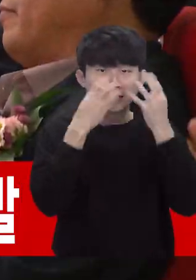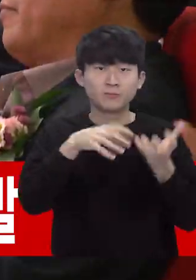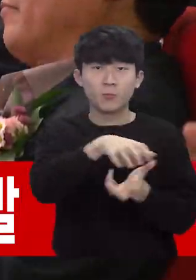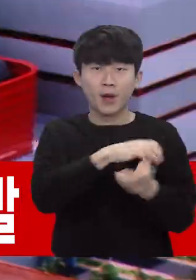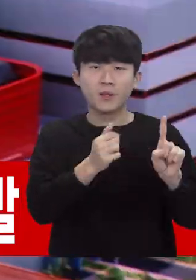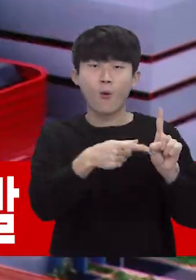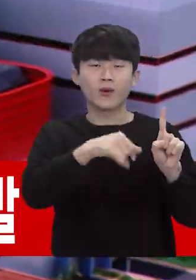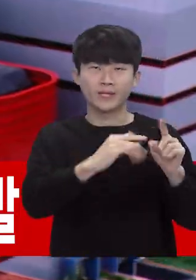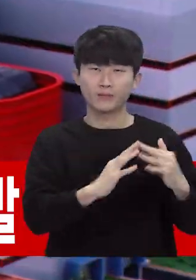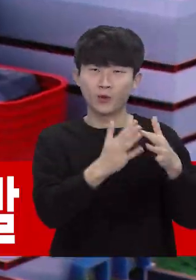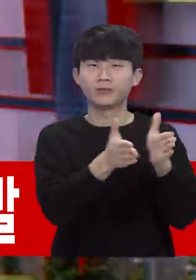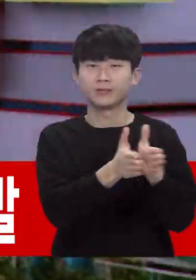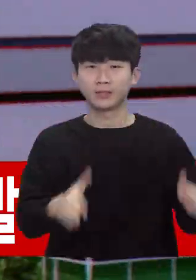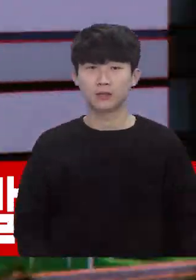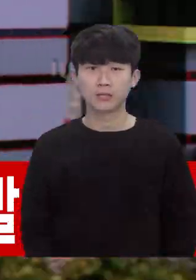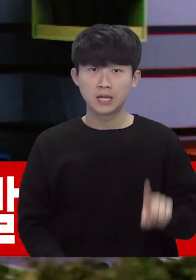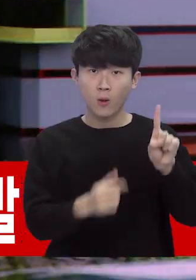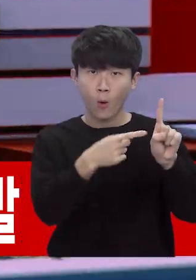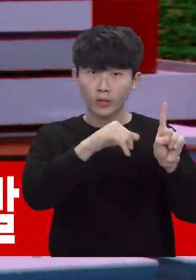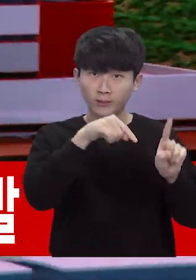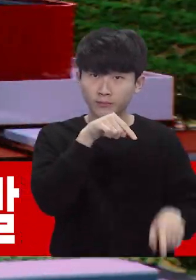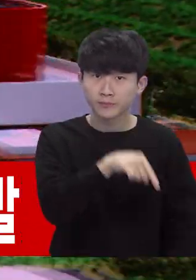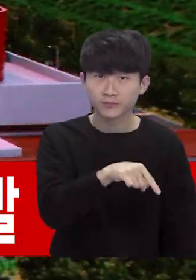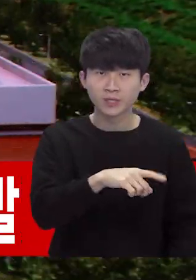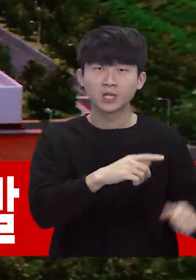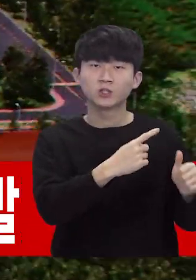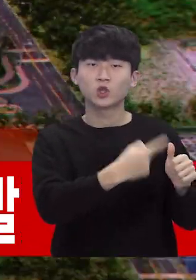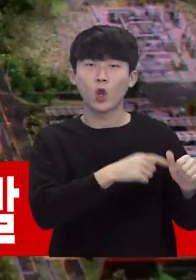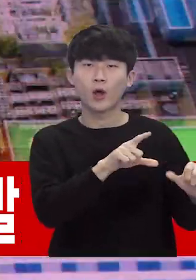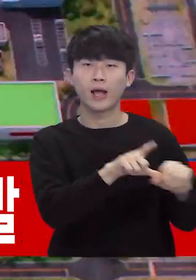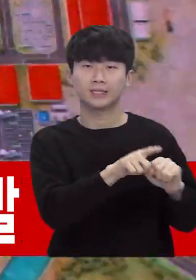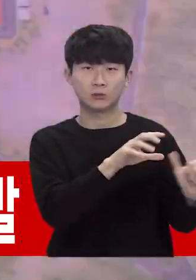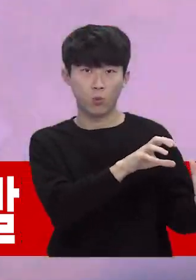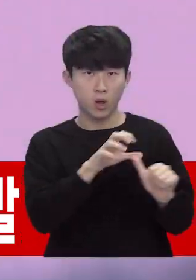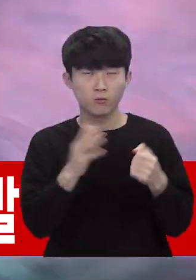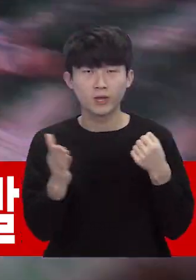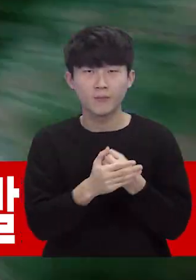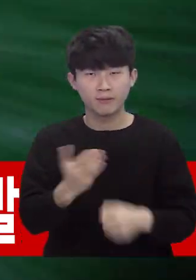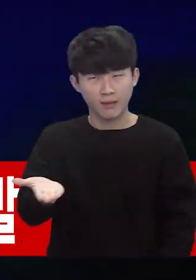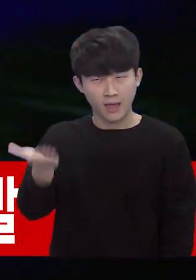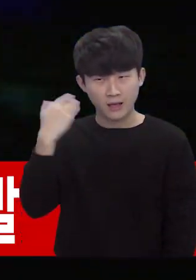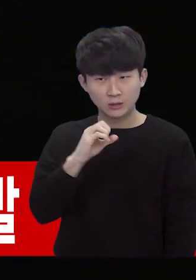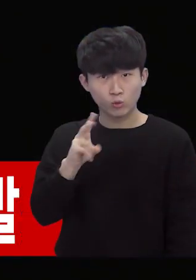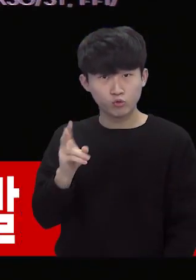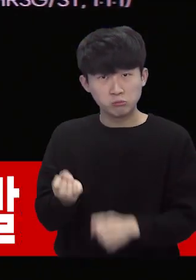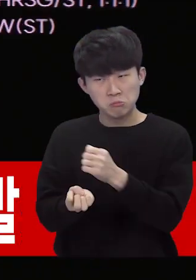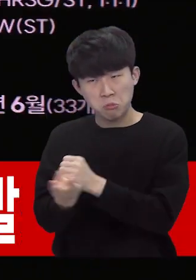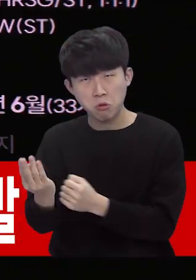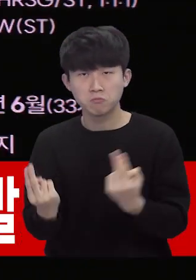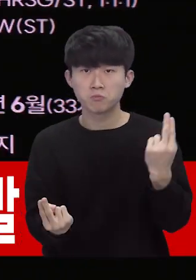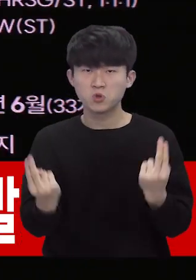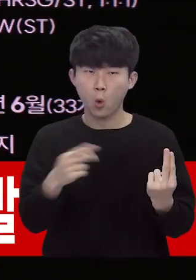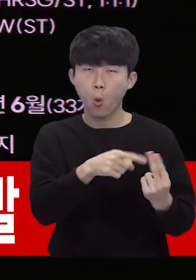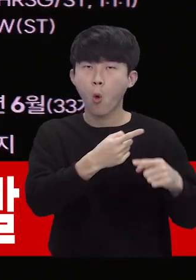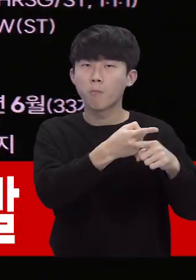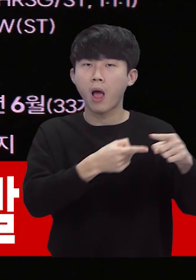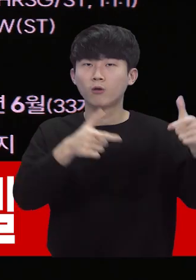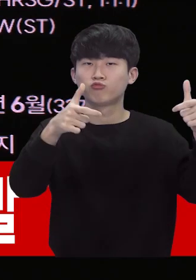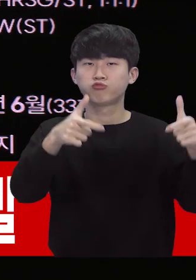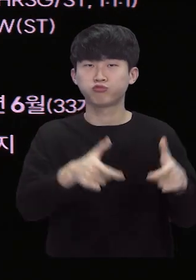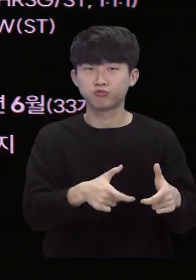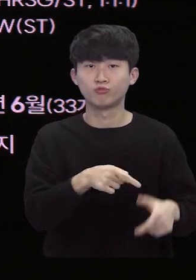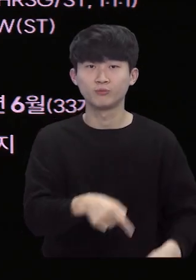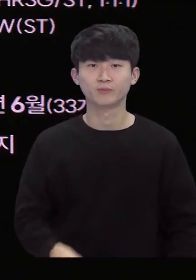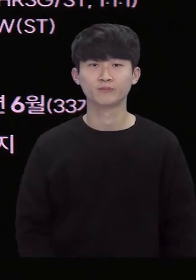보령 신복합 1호기는 액화 천연가스, 즉 LNG를 연료로 사용해 연간 탄소 배출이 기존 230만